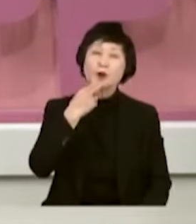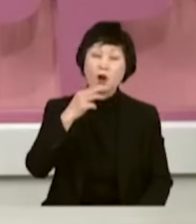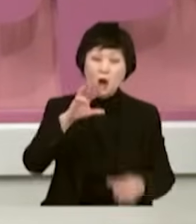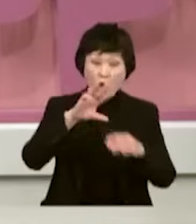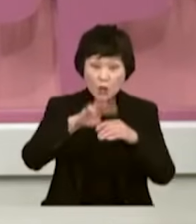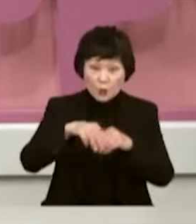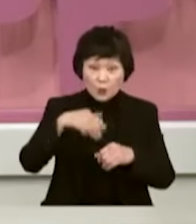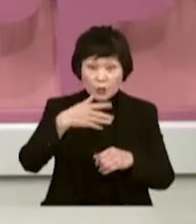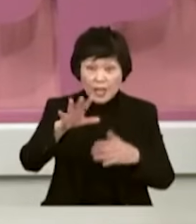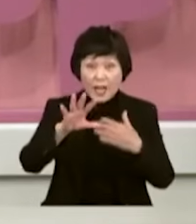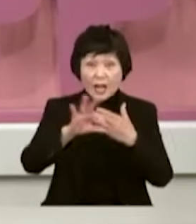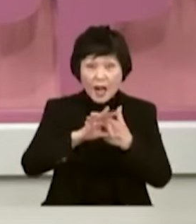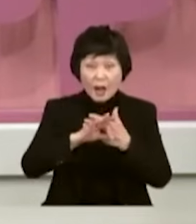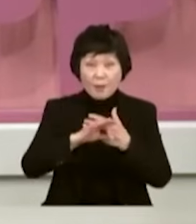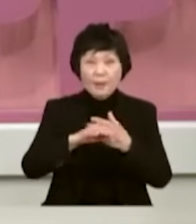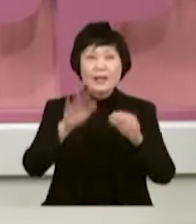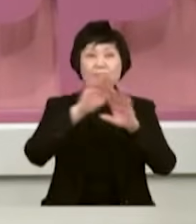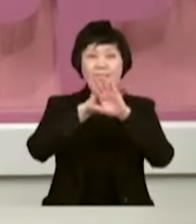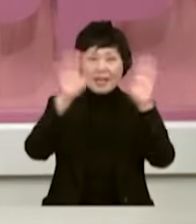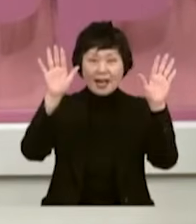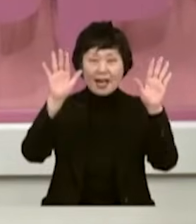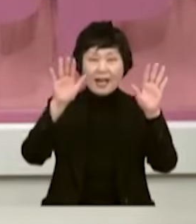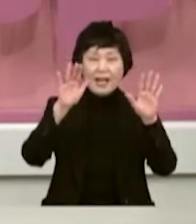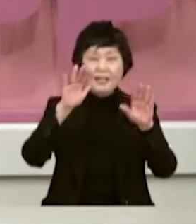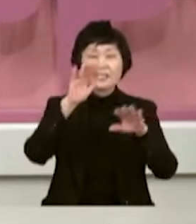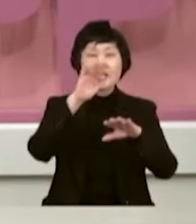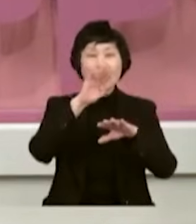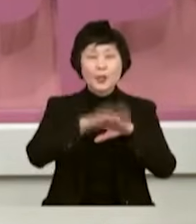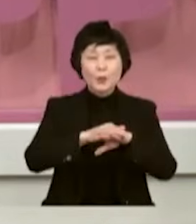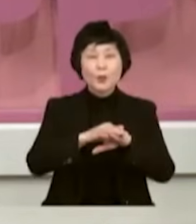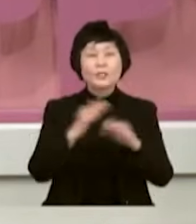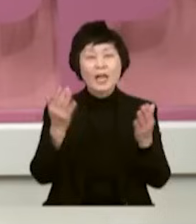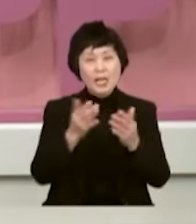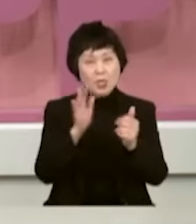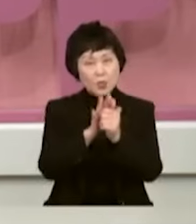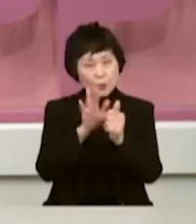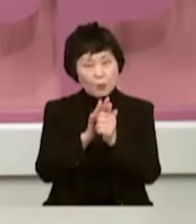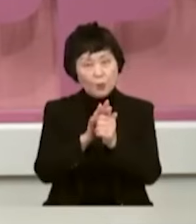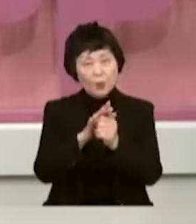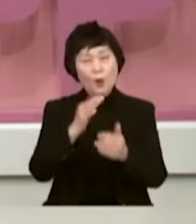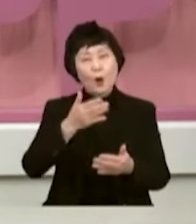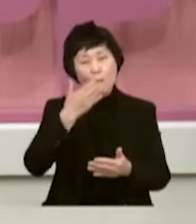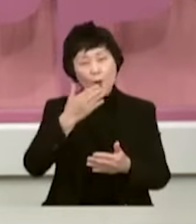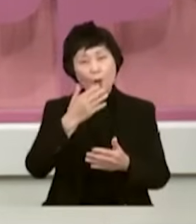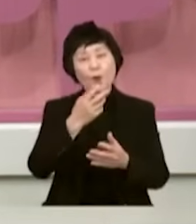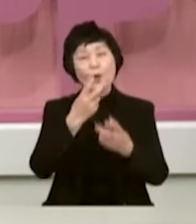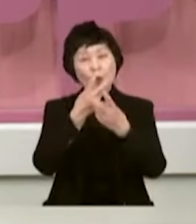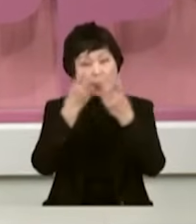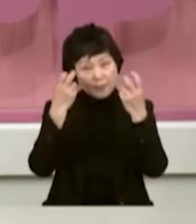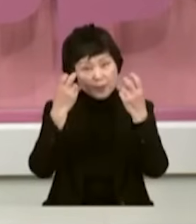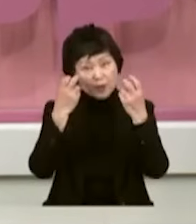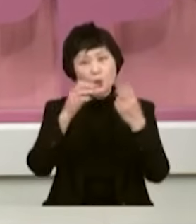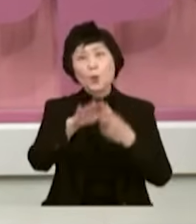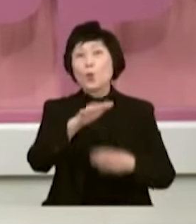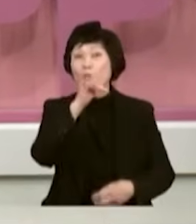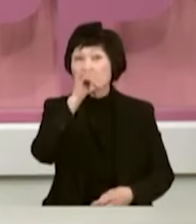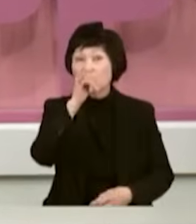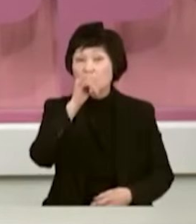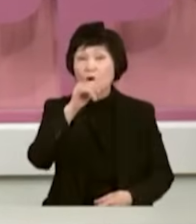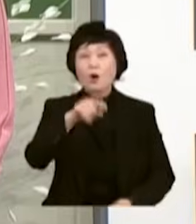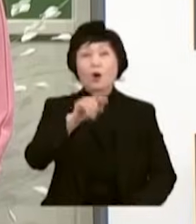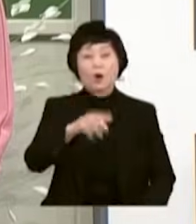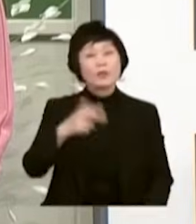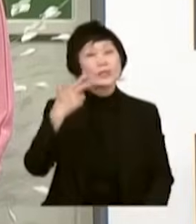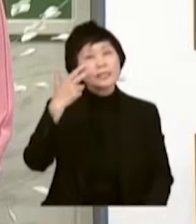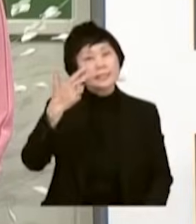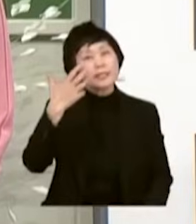낮에 농사짓는 거 도와주면 잠재워주고 먹여준다 그래서 네. 거기서 한 뭐 7, 8개월 있다가 네.